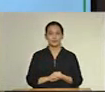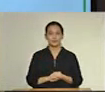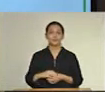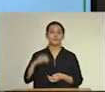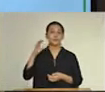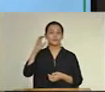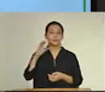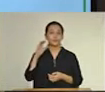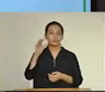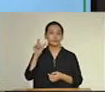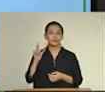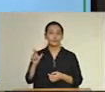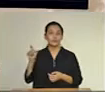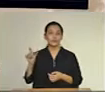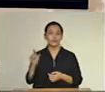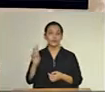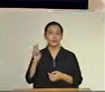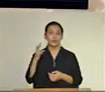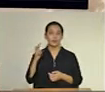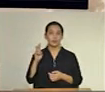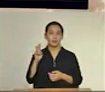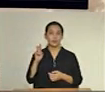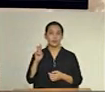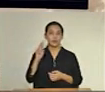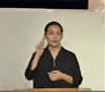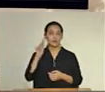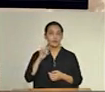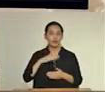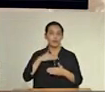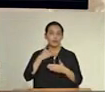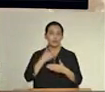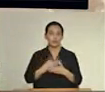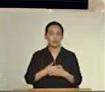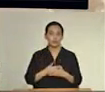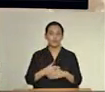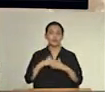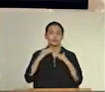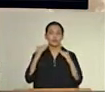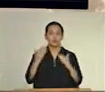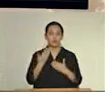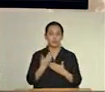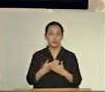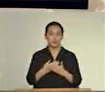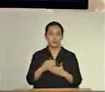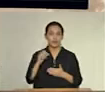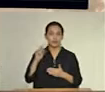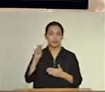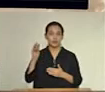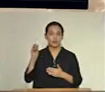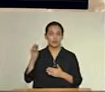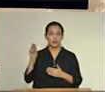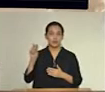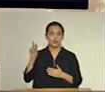O'zbek olimlarining ham biologiya fanida qo'shgan hissasi ulkandir. Jumladan akademik